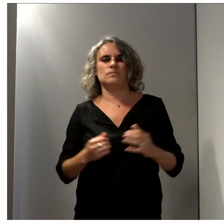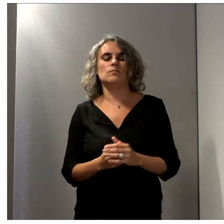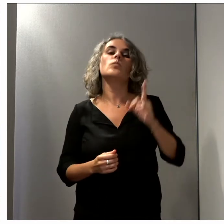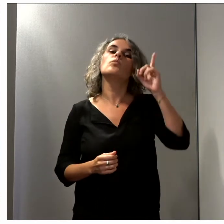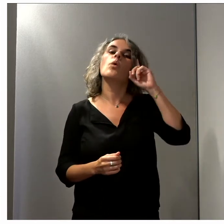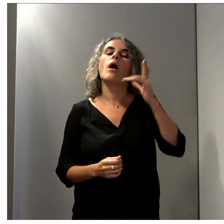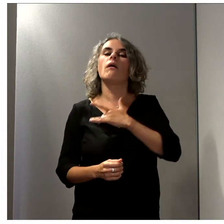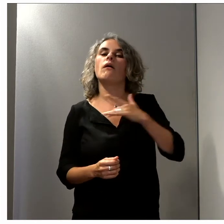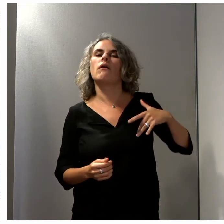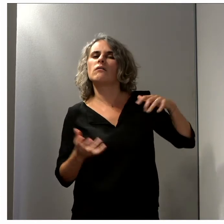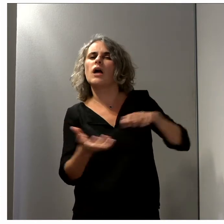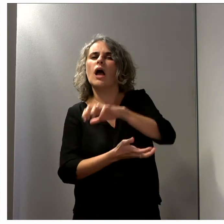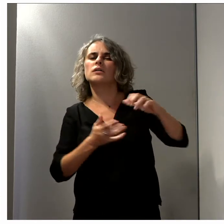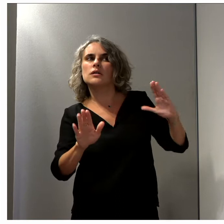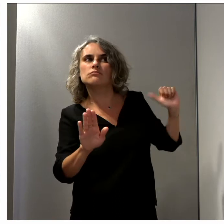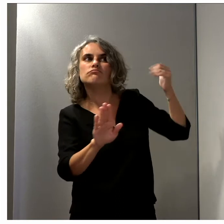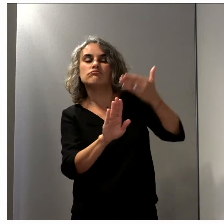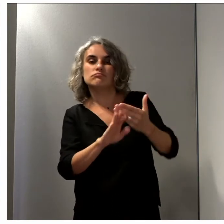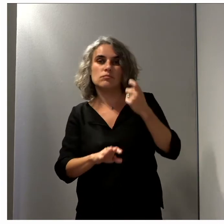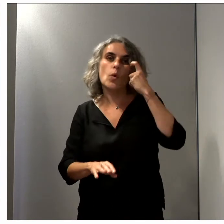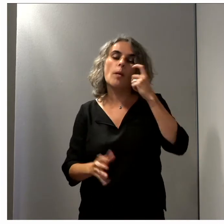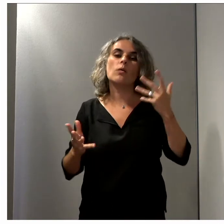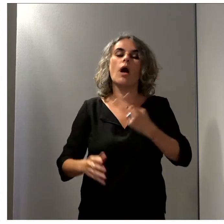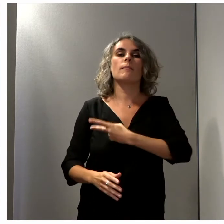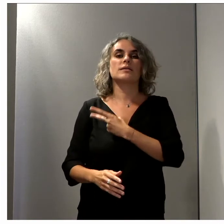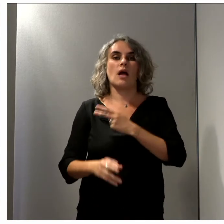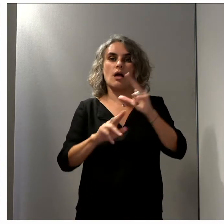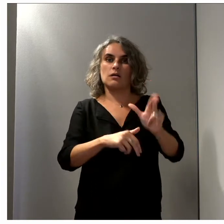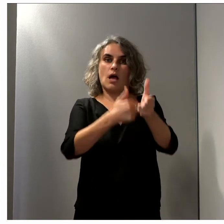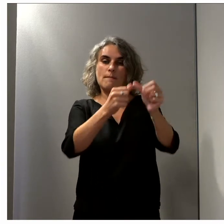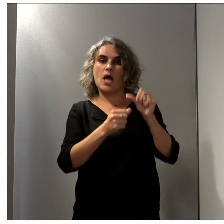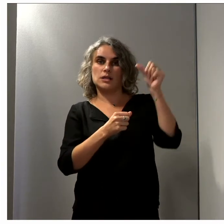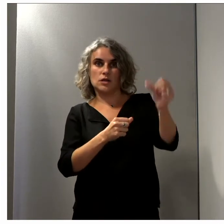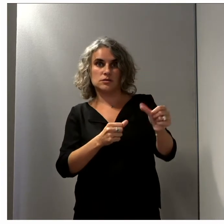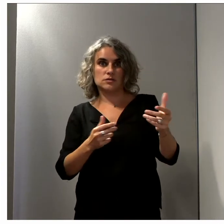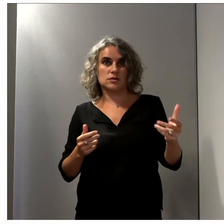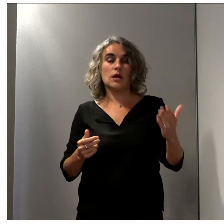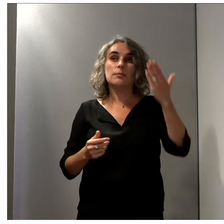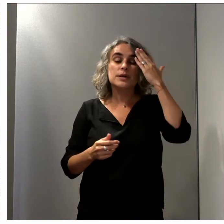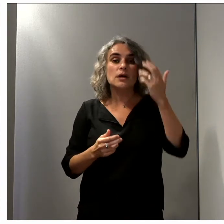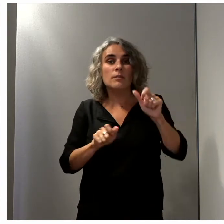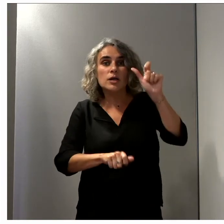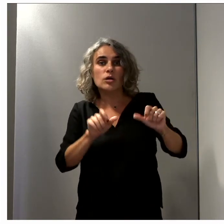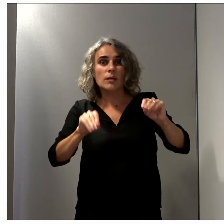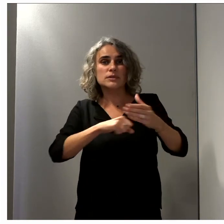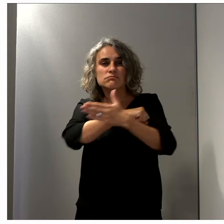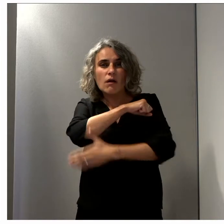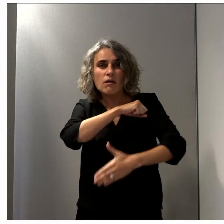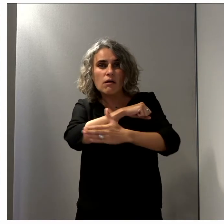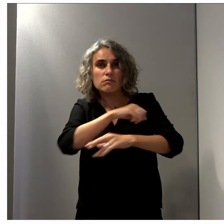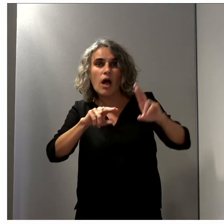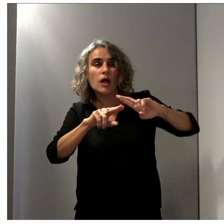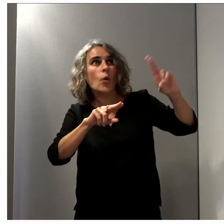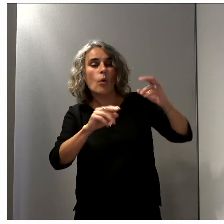que les téléconsultations en médecine permettaient d'améliorer la santé de personnes qui habitaient dans des zones blanches ou des zones qui étaient très peu